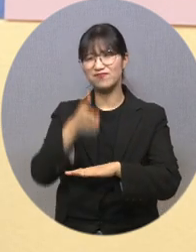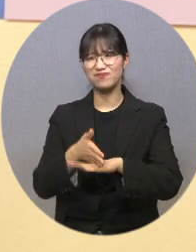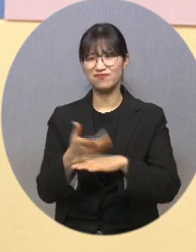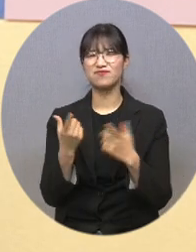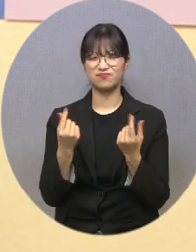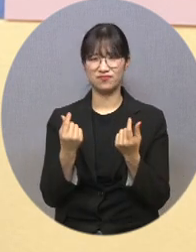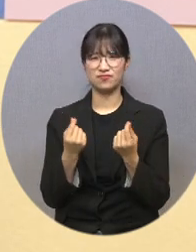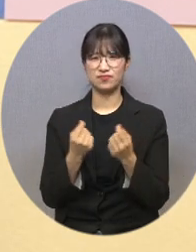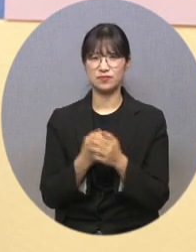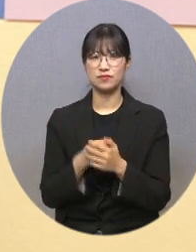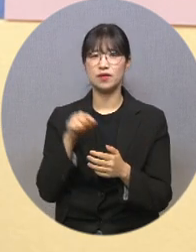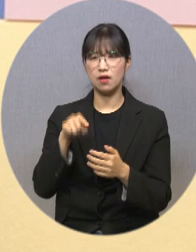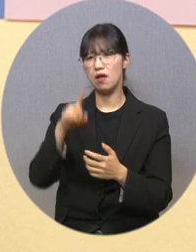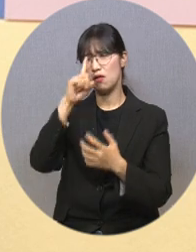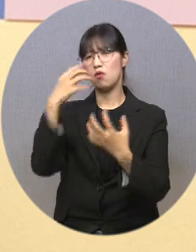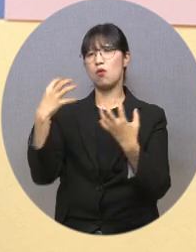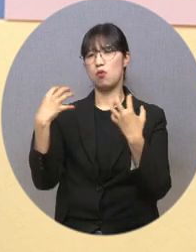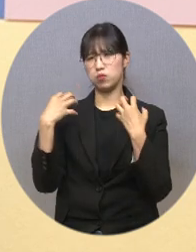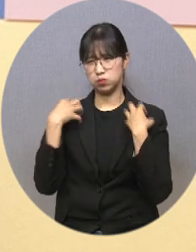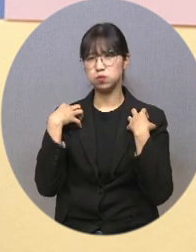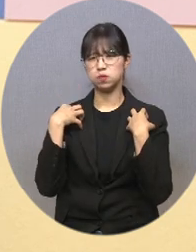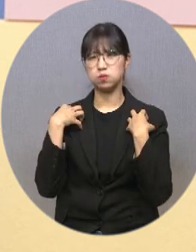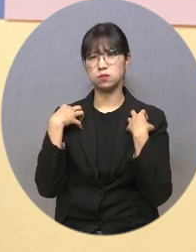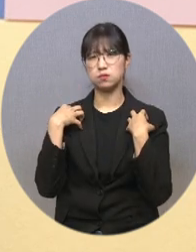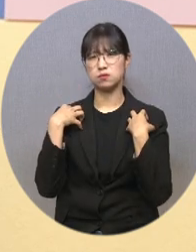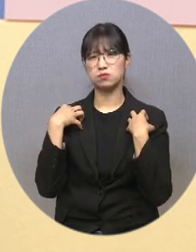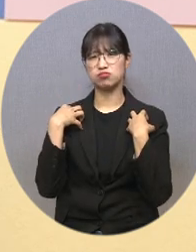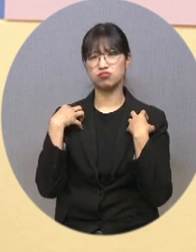이런 것들을 정부 차원에서